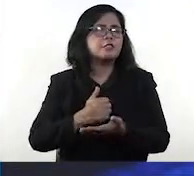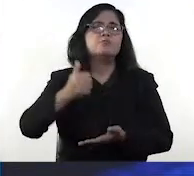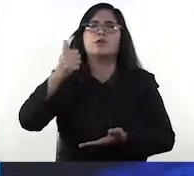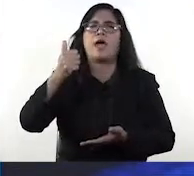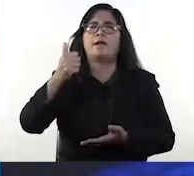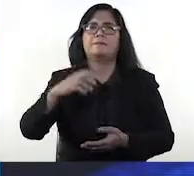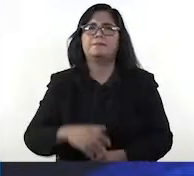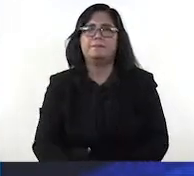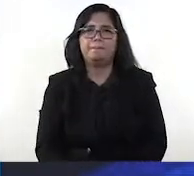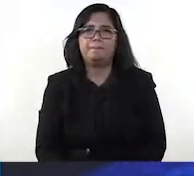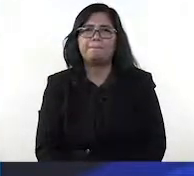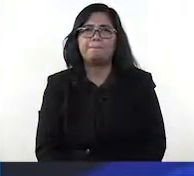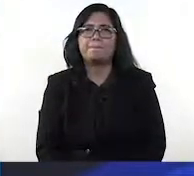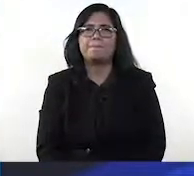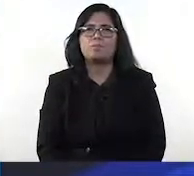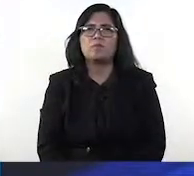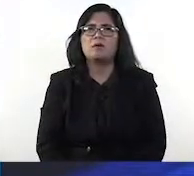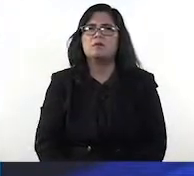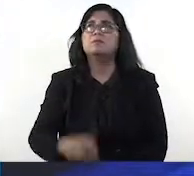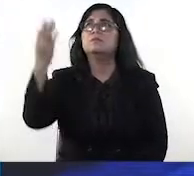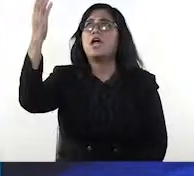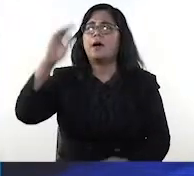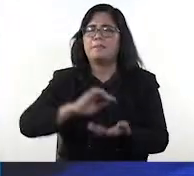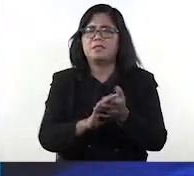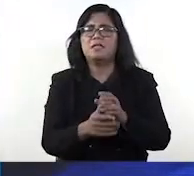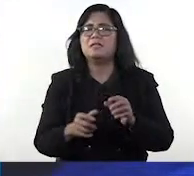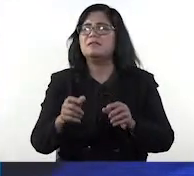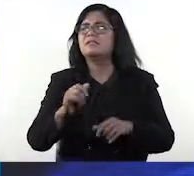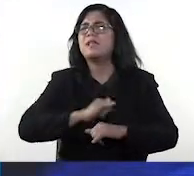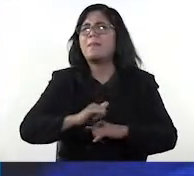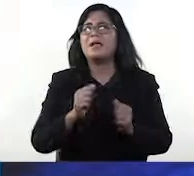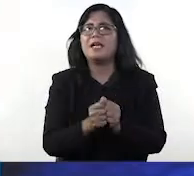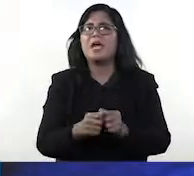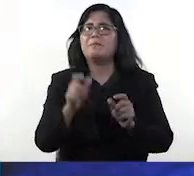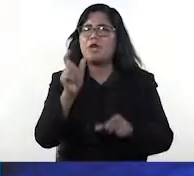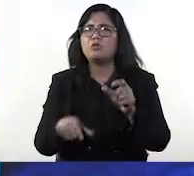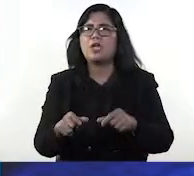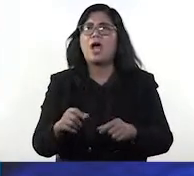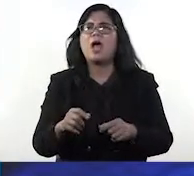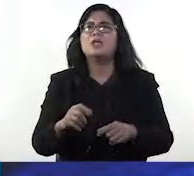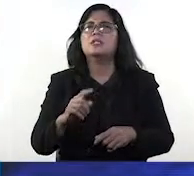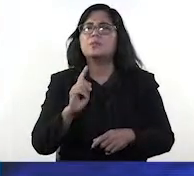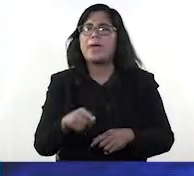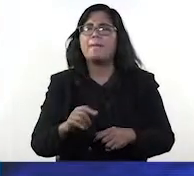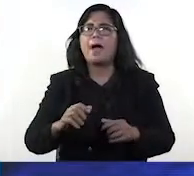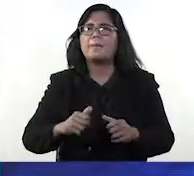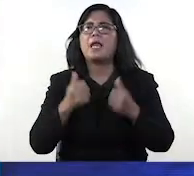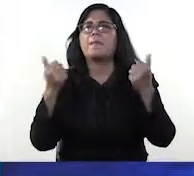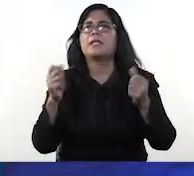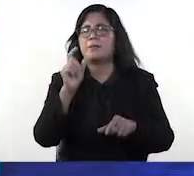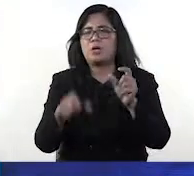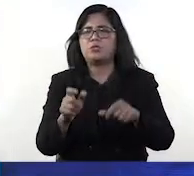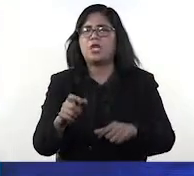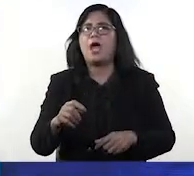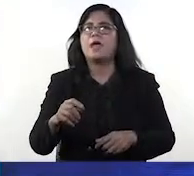dapat sampai kepadanya jamelia menjadi sama dengan manusia sepeda part menyelamatkan manusia dan untuk dijual kita bilang barangsiapa percaya